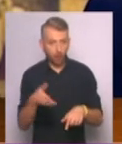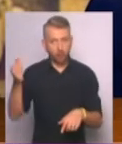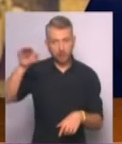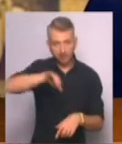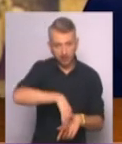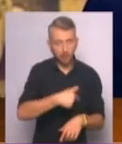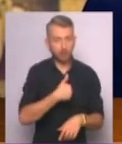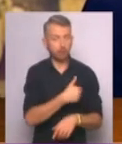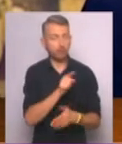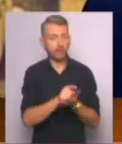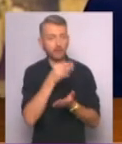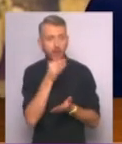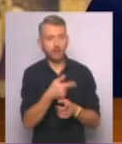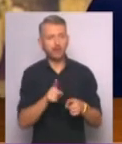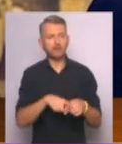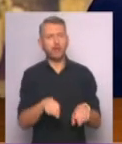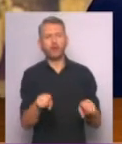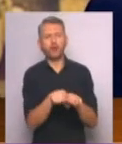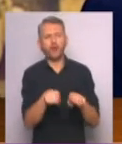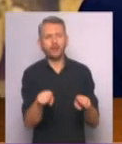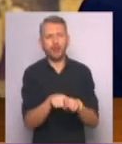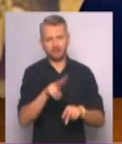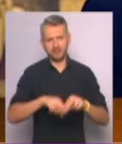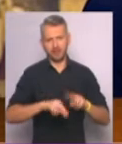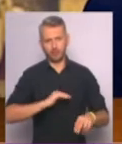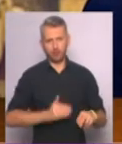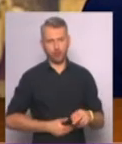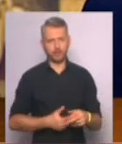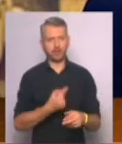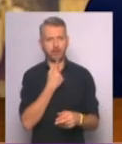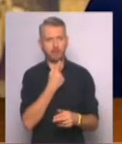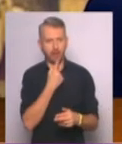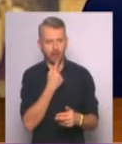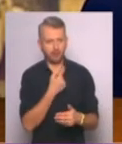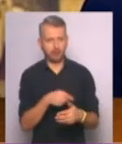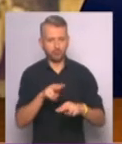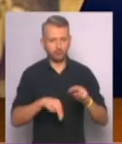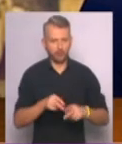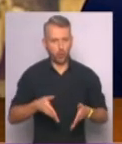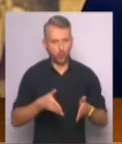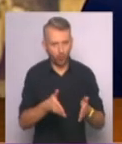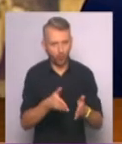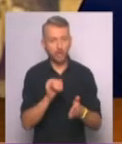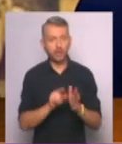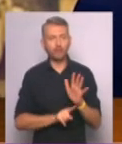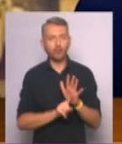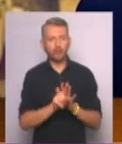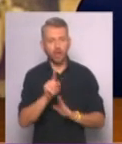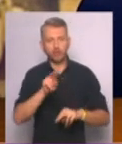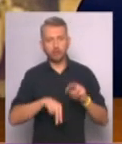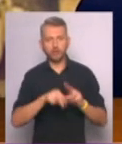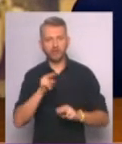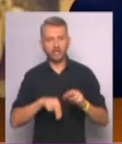повинна сказати, що це той самий забудовник намагається провести цю дорогу і розпочати будівництво